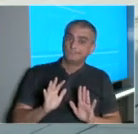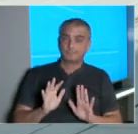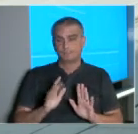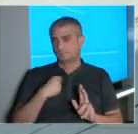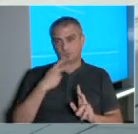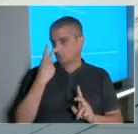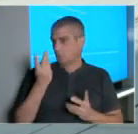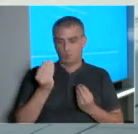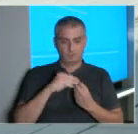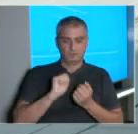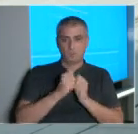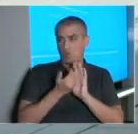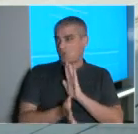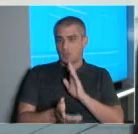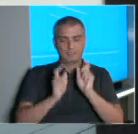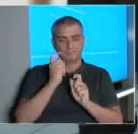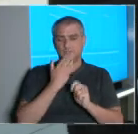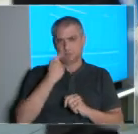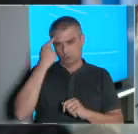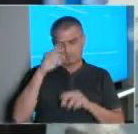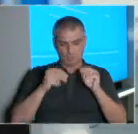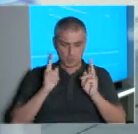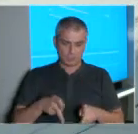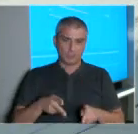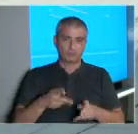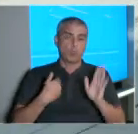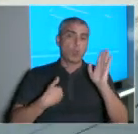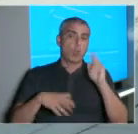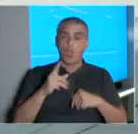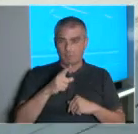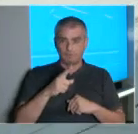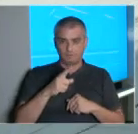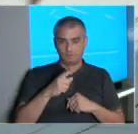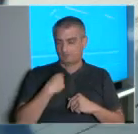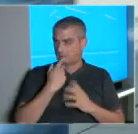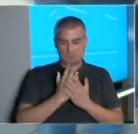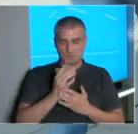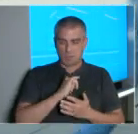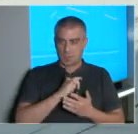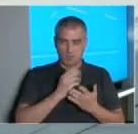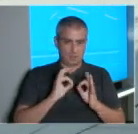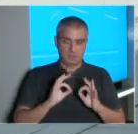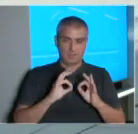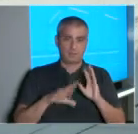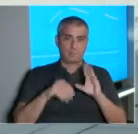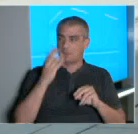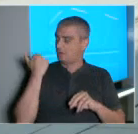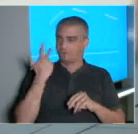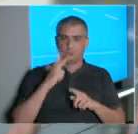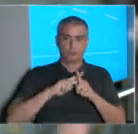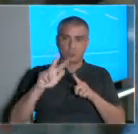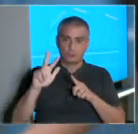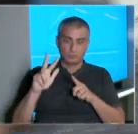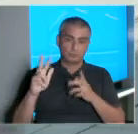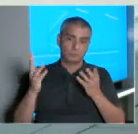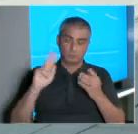לא רואה אם זה מוסיף או גורע. אזרחי ישראל יודעים שיש בחירות, את רובם, נגיד חטא האמת, זה לא מאוד מעניין. היה בחירות לפני